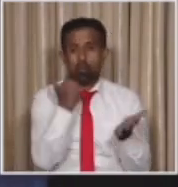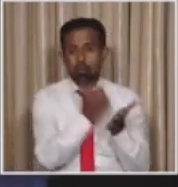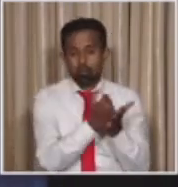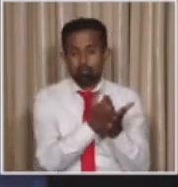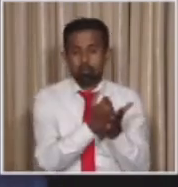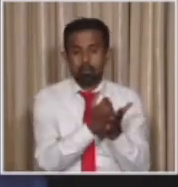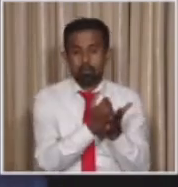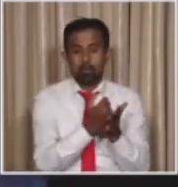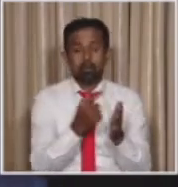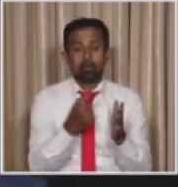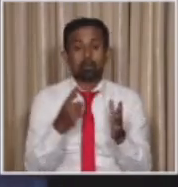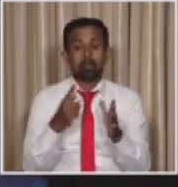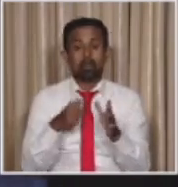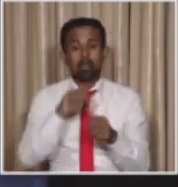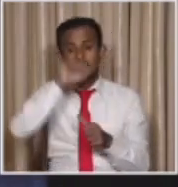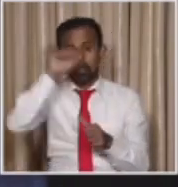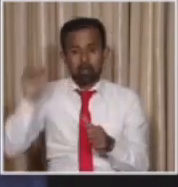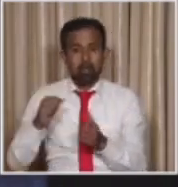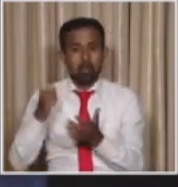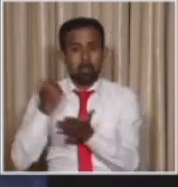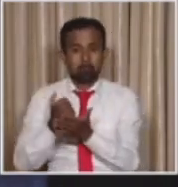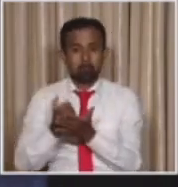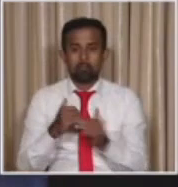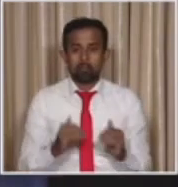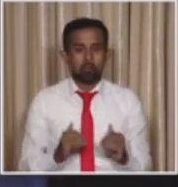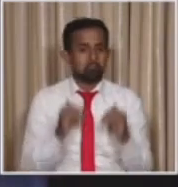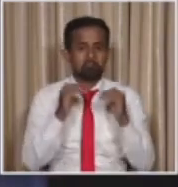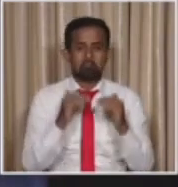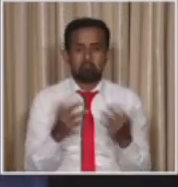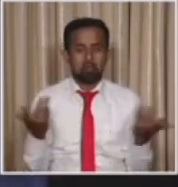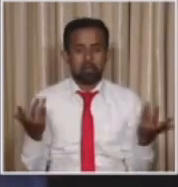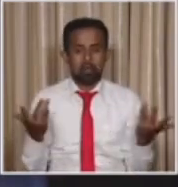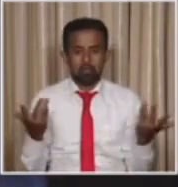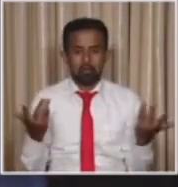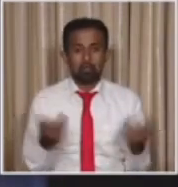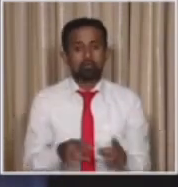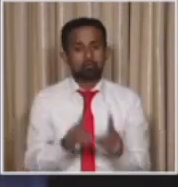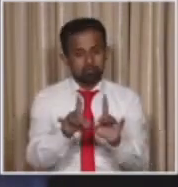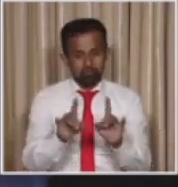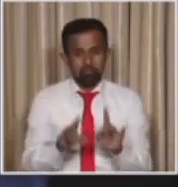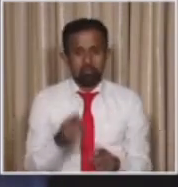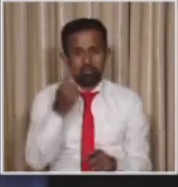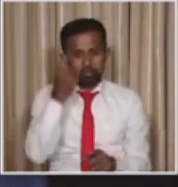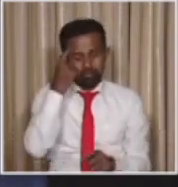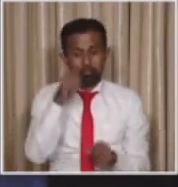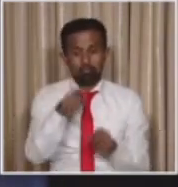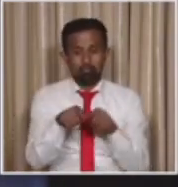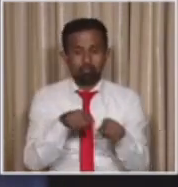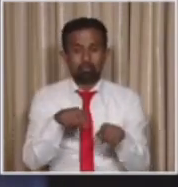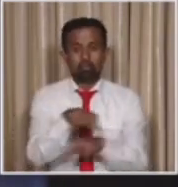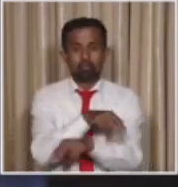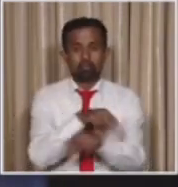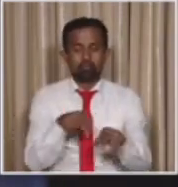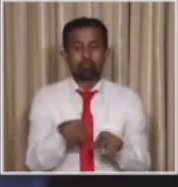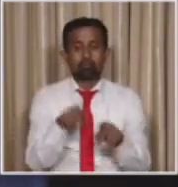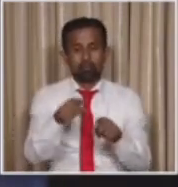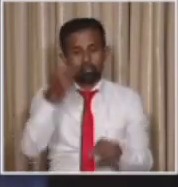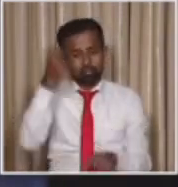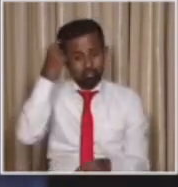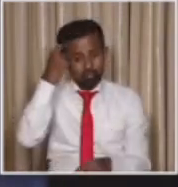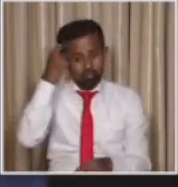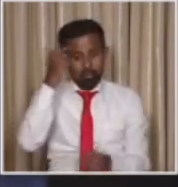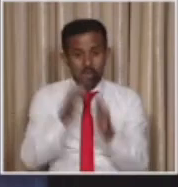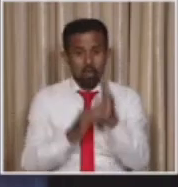පුළුවන් ADB එක වෙන්න පුළුවන් මේක ගොඩ යන්නේ නැහැ ඔය ආකාරයට හිතන ඔය විදියට හැසිරෙන ඔය මානසිකත්වයේ